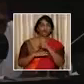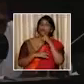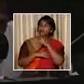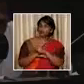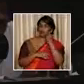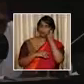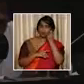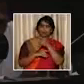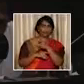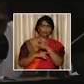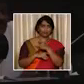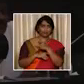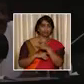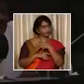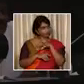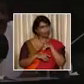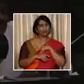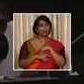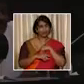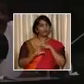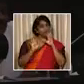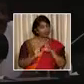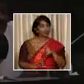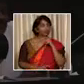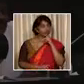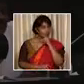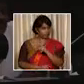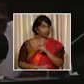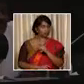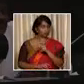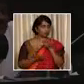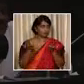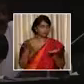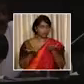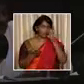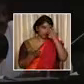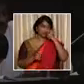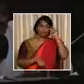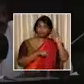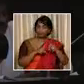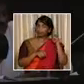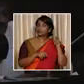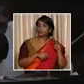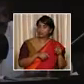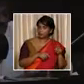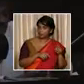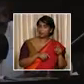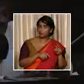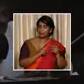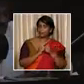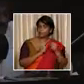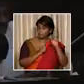செய்து மனிதாபிமானத்தோடும் நியாயமான கண்ணோட்டங்களோடும் தமிழர்கள் மீது புரியப்பட்டது ஒரு இனப்படு என்பதை ஏற்றுக்கொள்ளுகின்ற